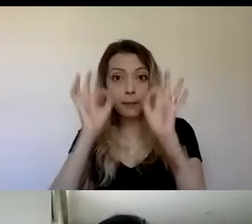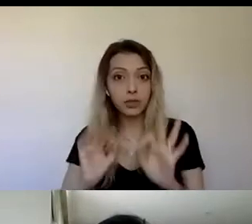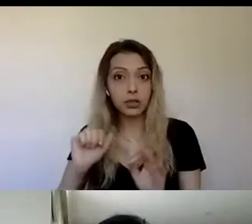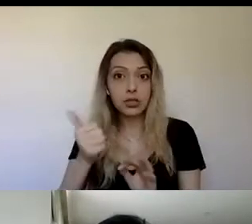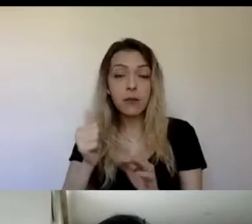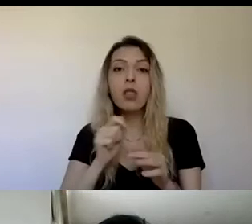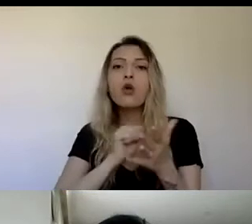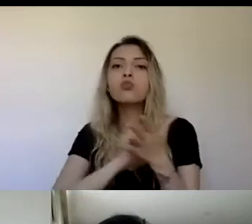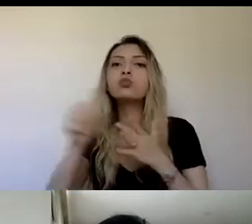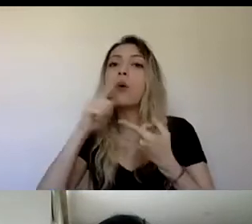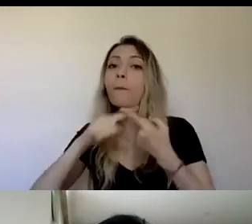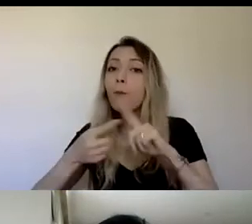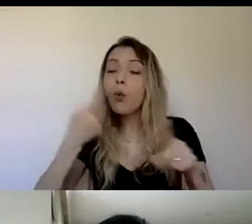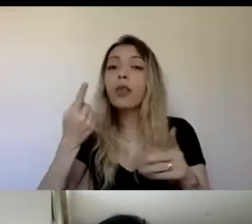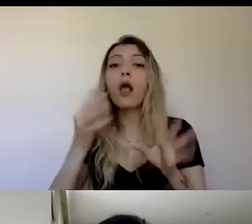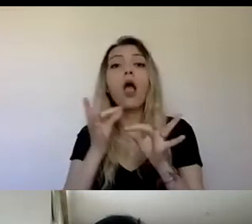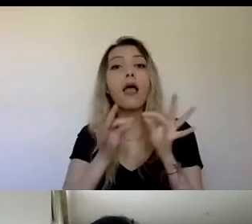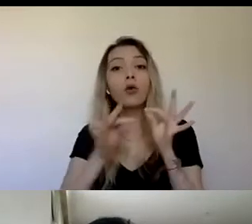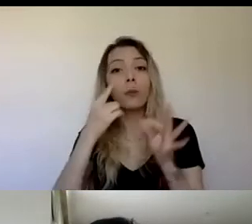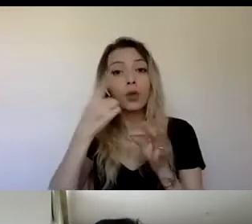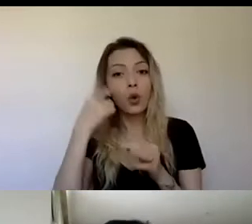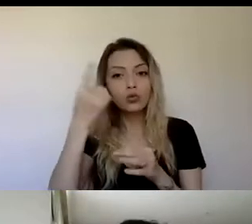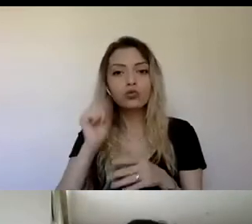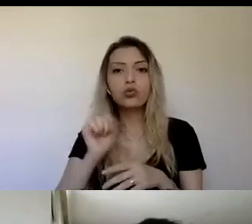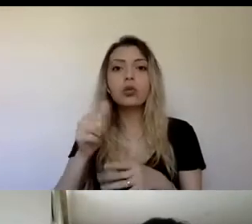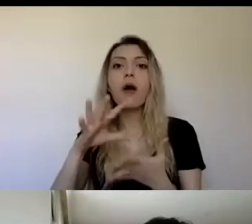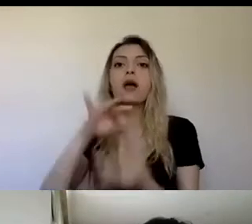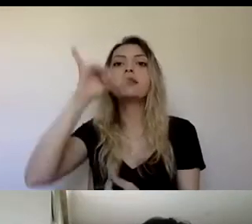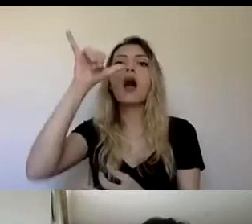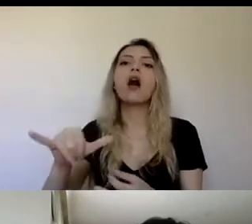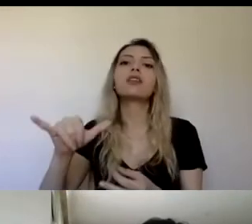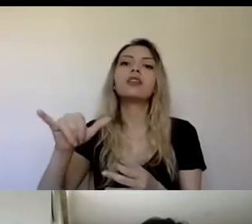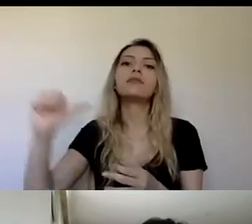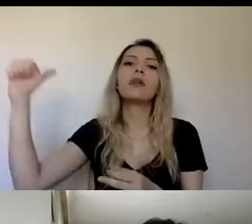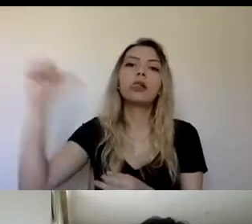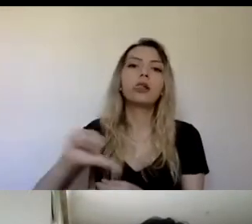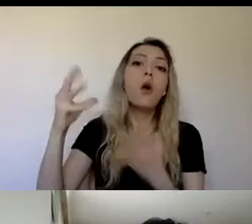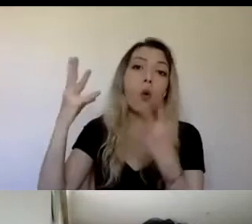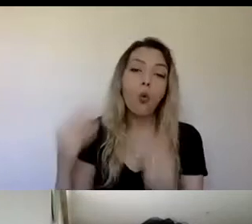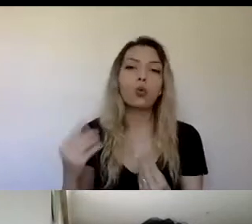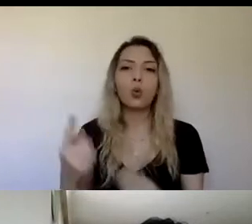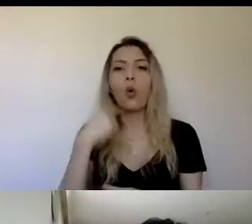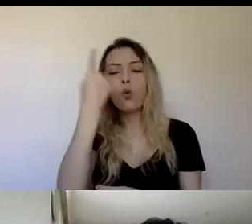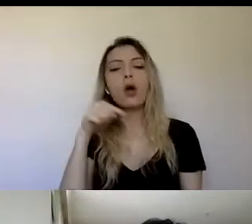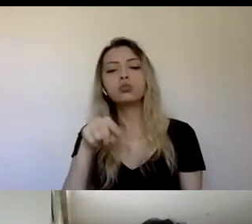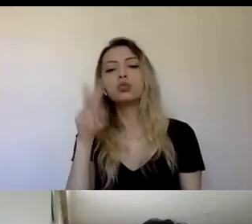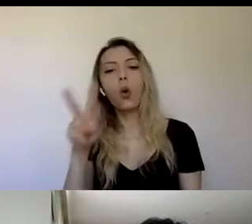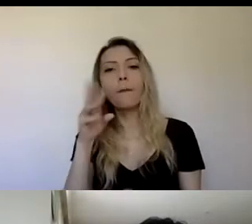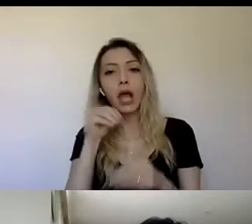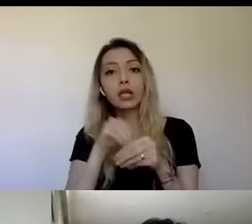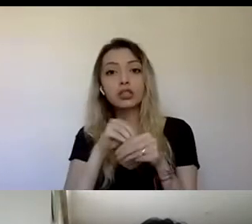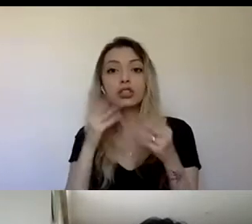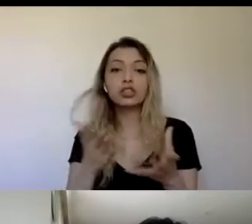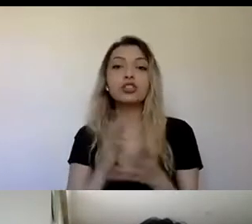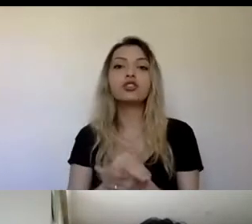ekonomi üzerinden düşünüldüğü zaman insan hakları aslında yerle bir edilmiş olabiliyor. Bunu görmek için de aslında